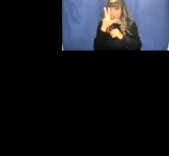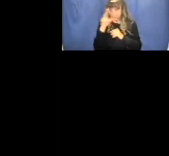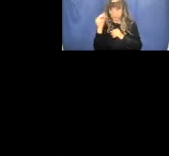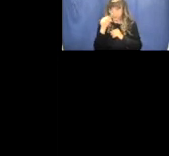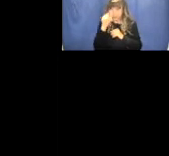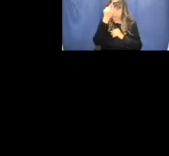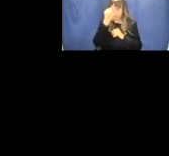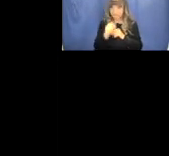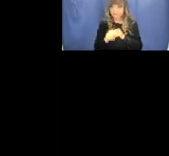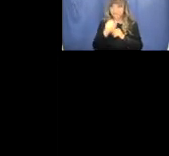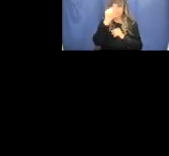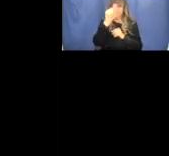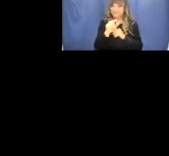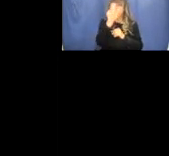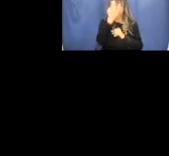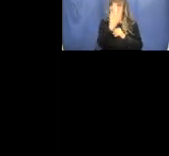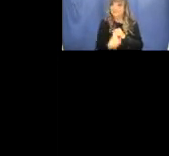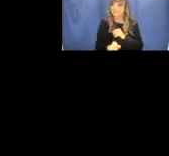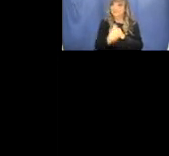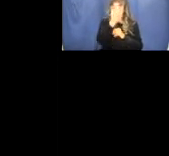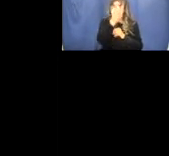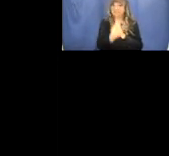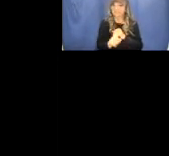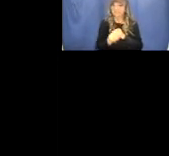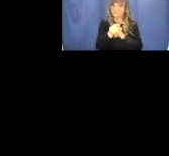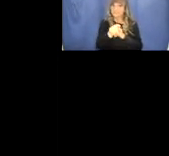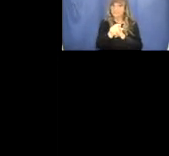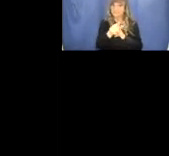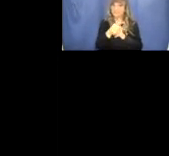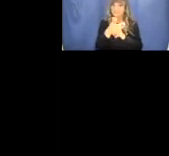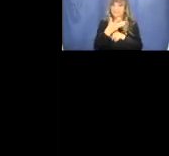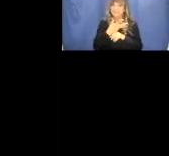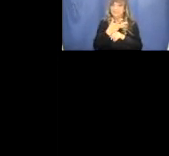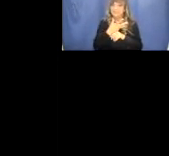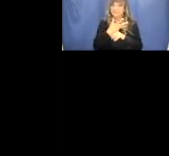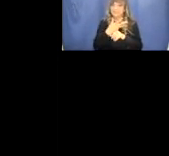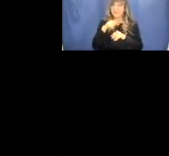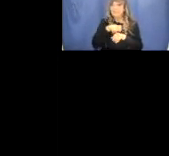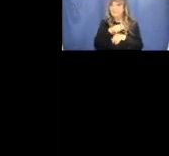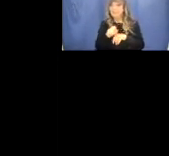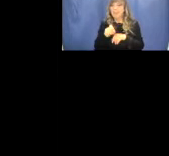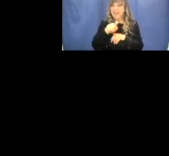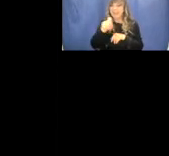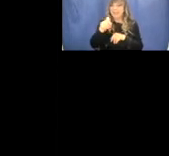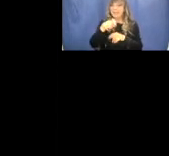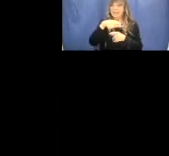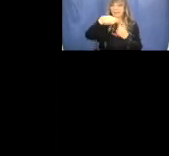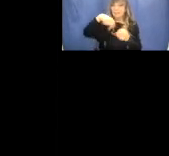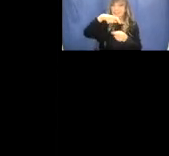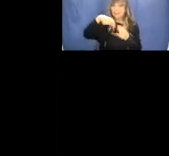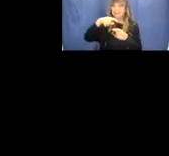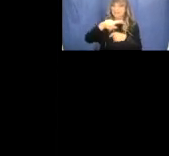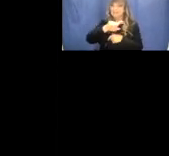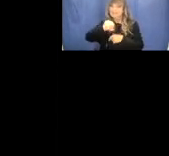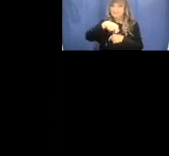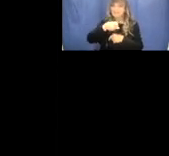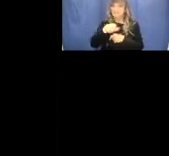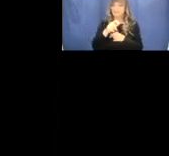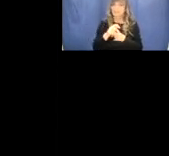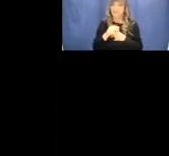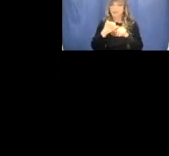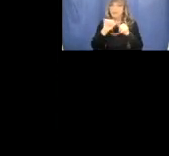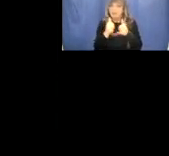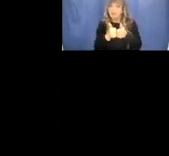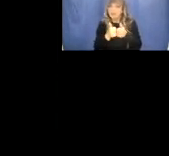strato che c'è qui dove c'è un verme che prova a girare intorno questo è formato tutto da